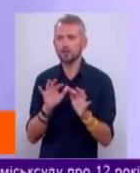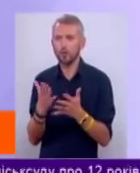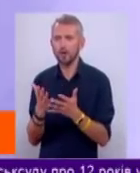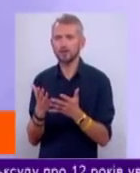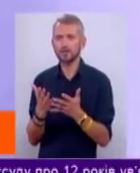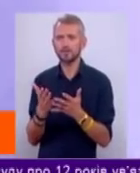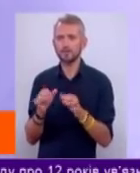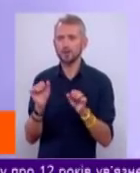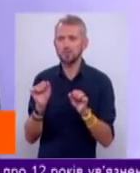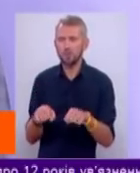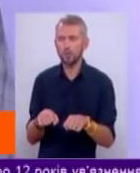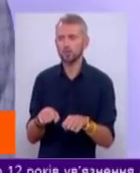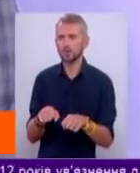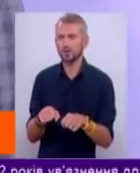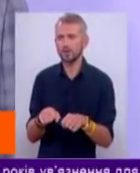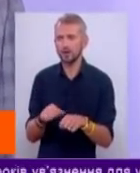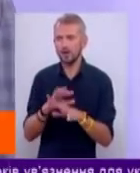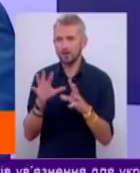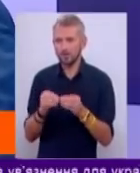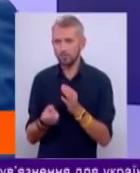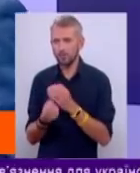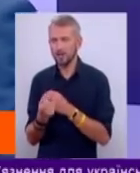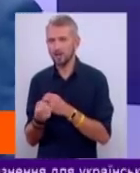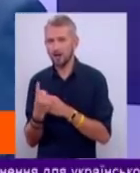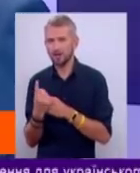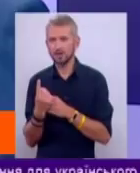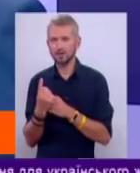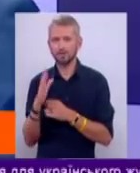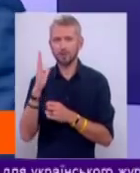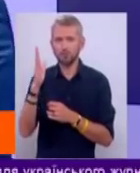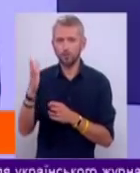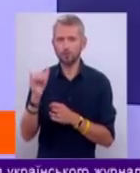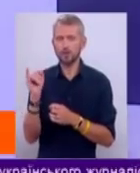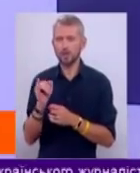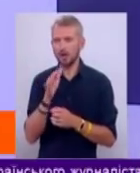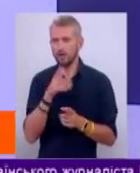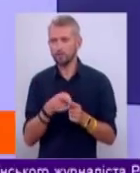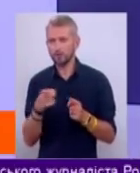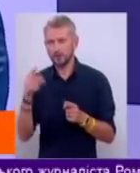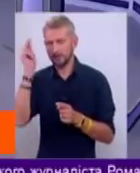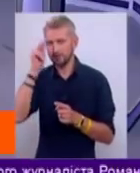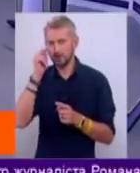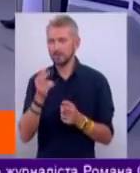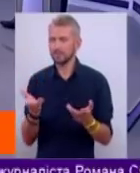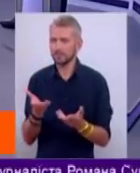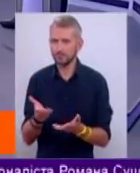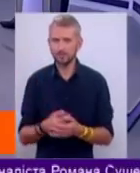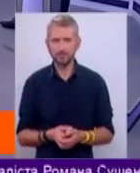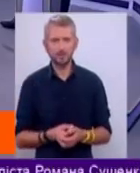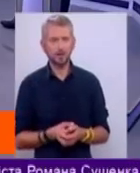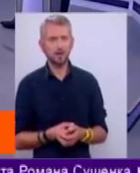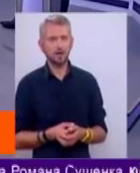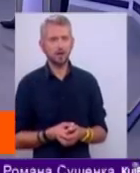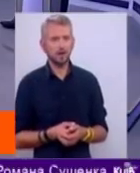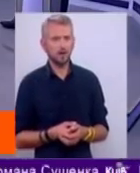дійсно можуть і заразом поставати вже в майбутньому і в процесі навчання? Конфліктних